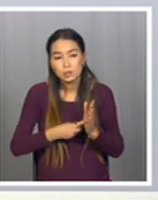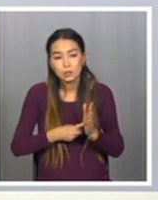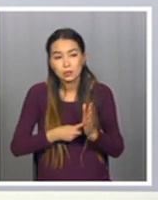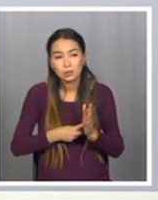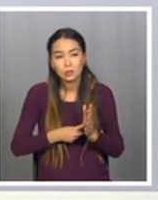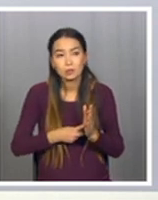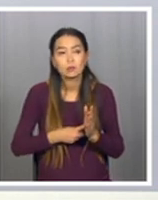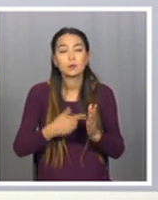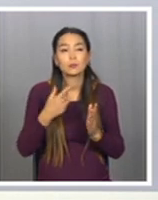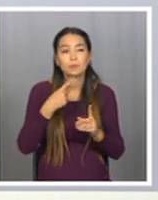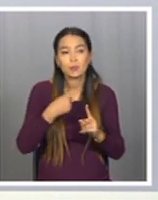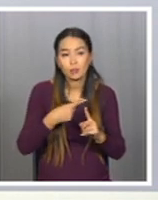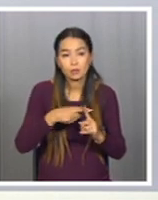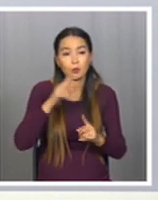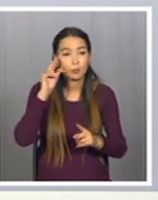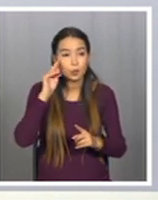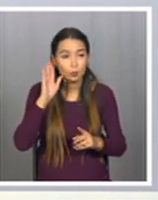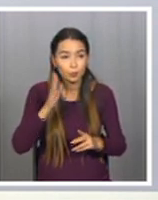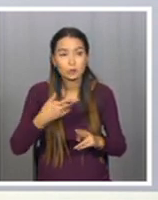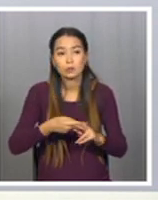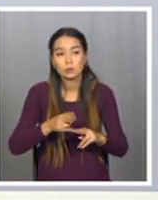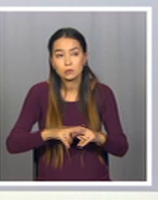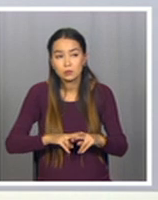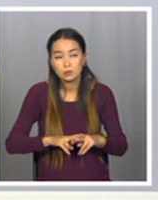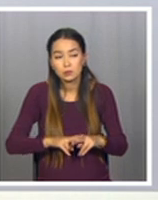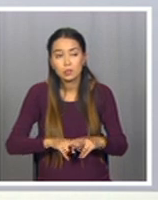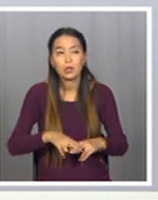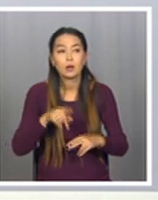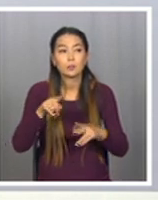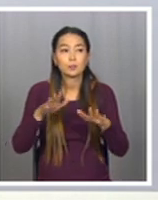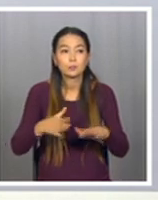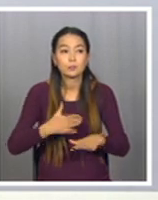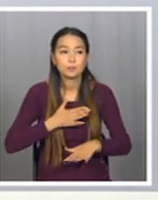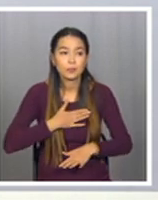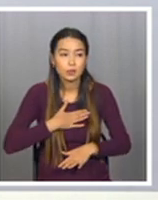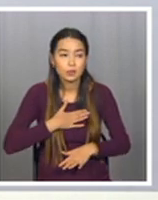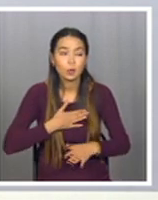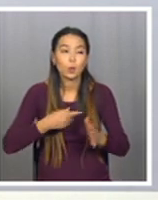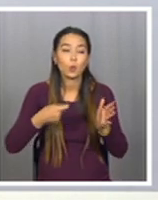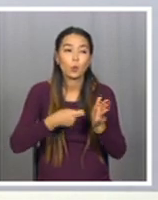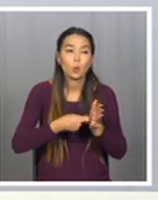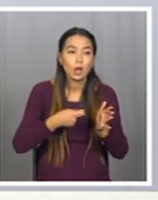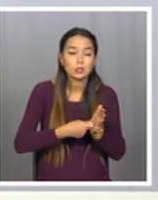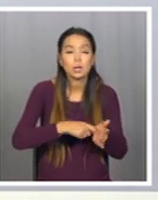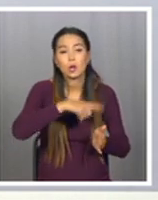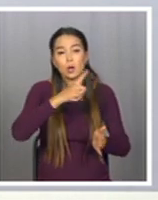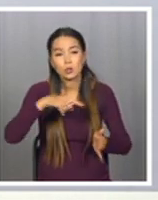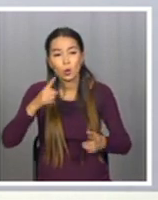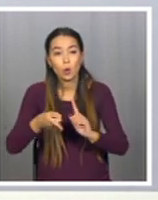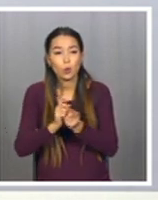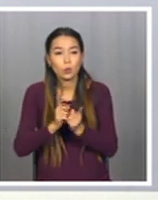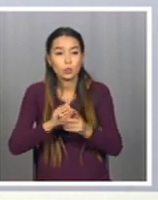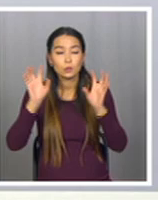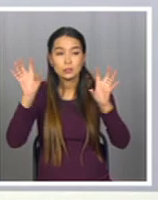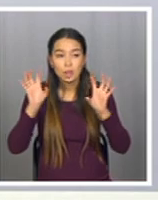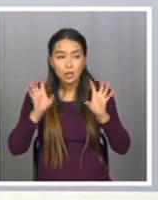оң саналамыз. Және бұл жердегі біздегі қуаттың өзгеру заңдылығы әрқашан нөлден